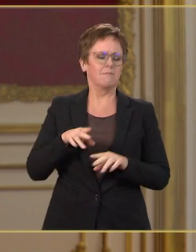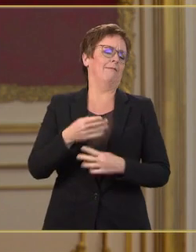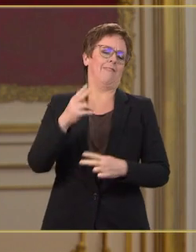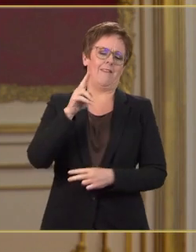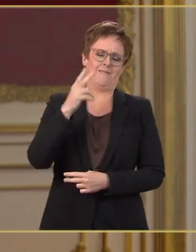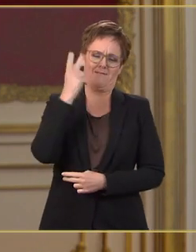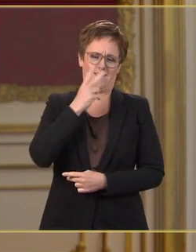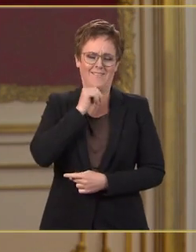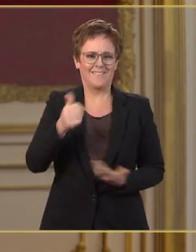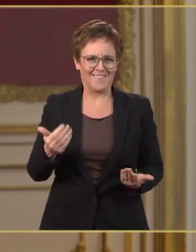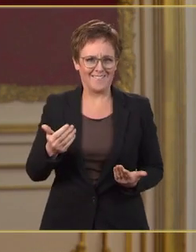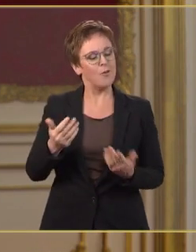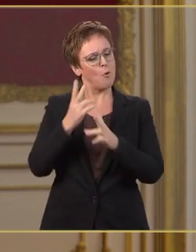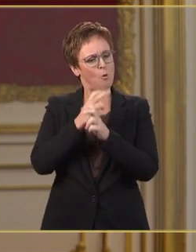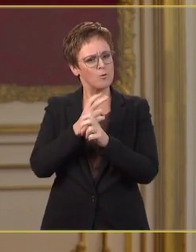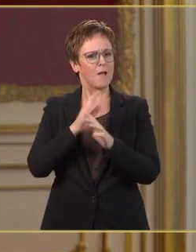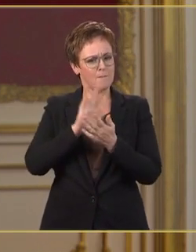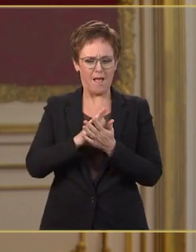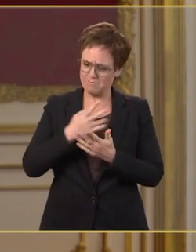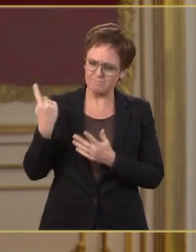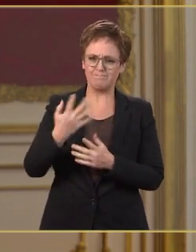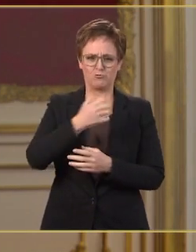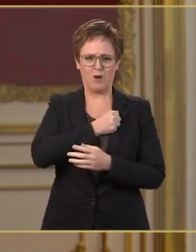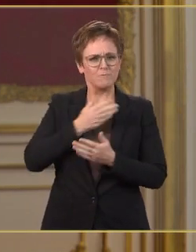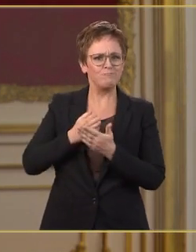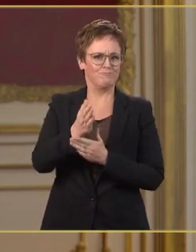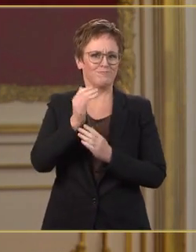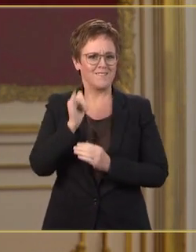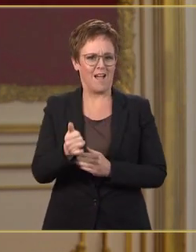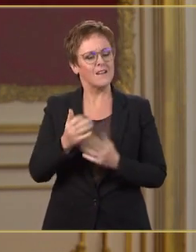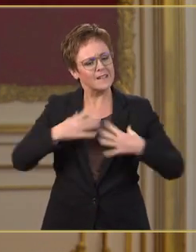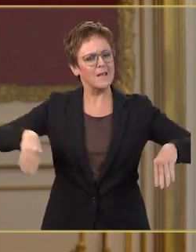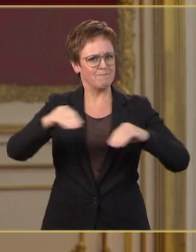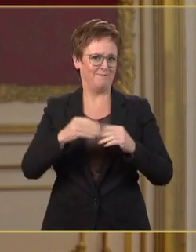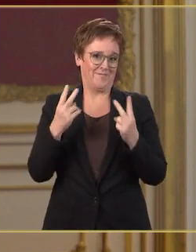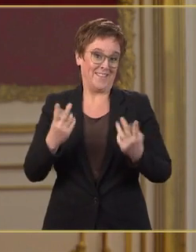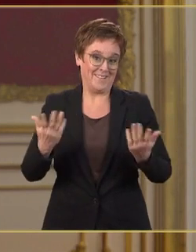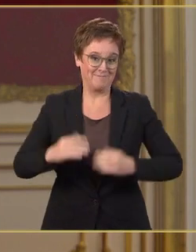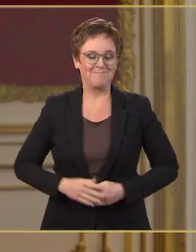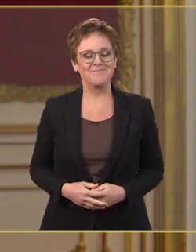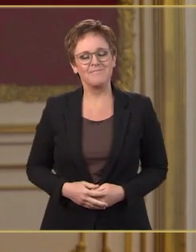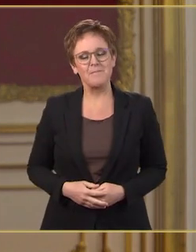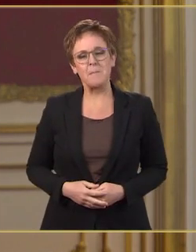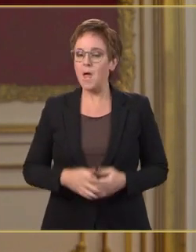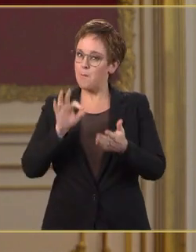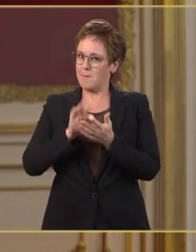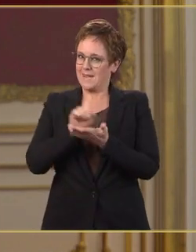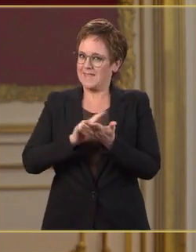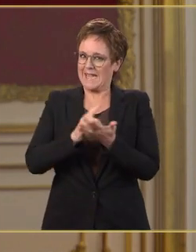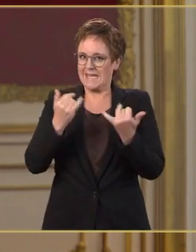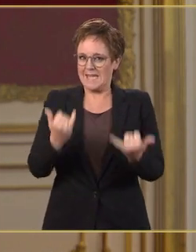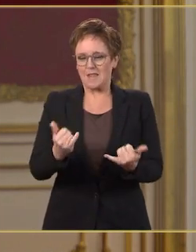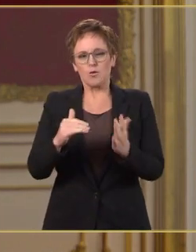natürlich nicht österreich wird das bewältigen miteinander für den augenblick ist es